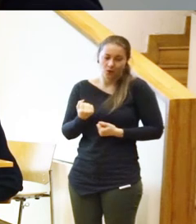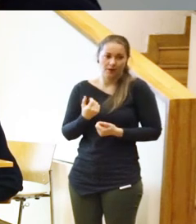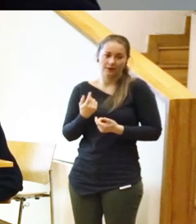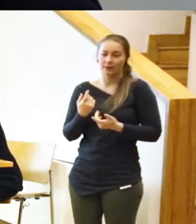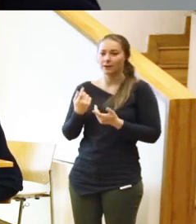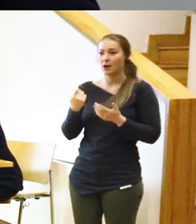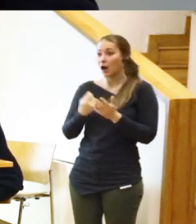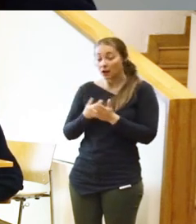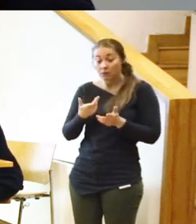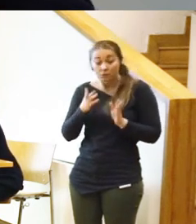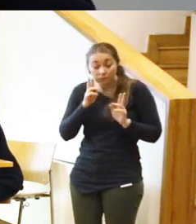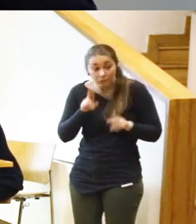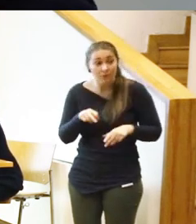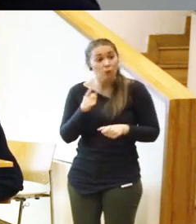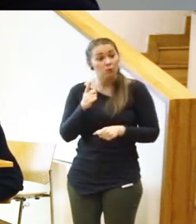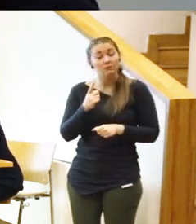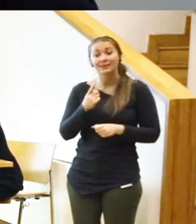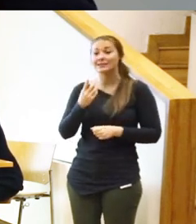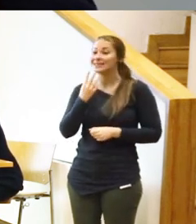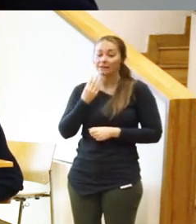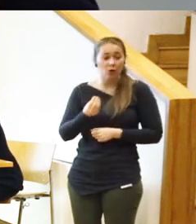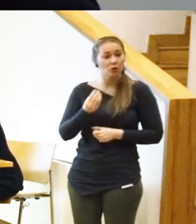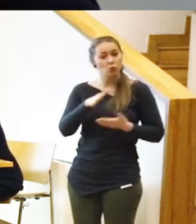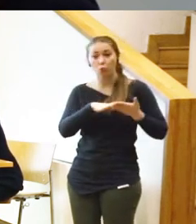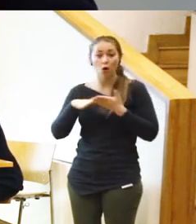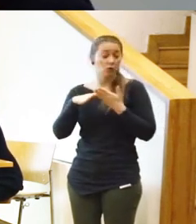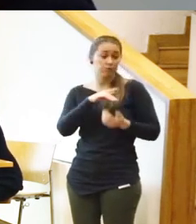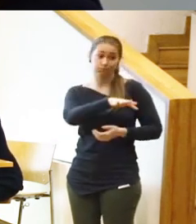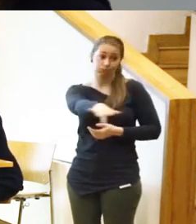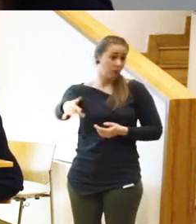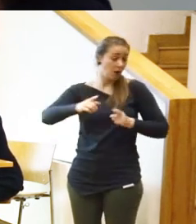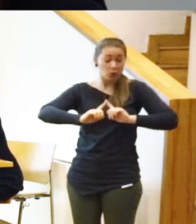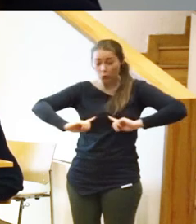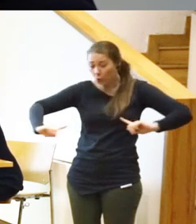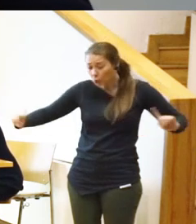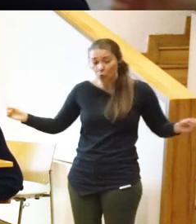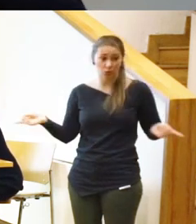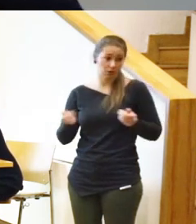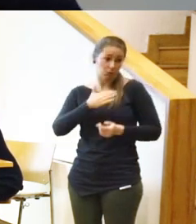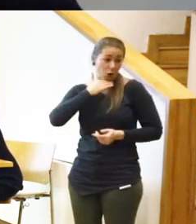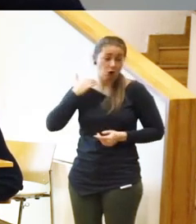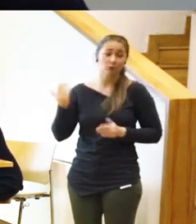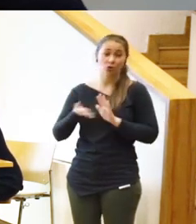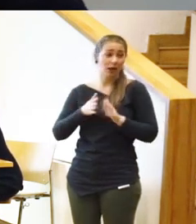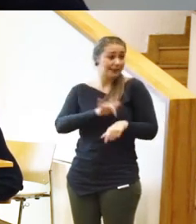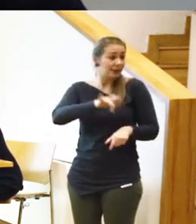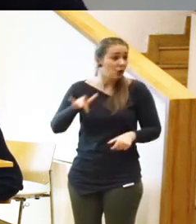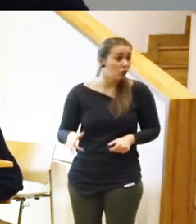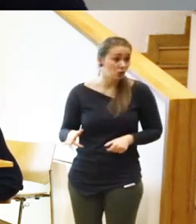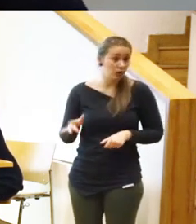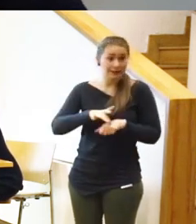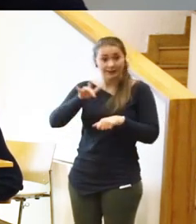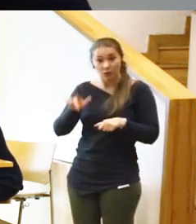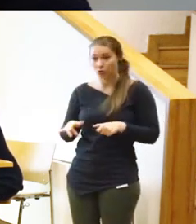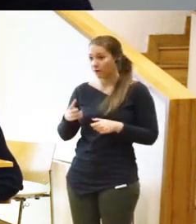té společnosti je daleko víc, ať už je to jako orientace na seniory a seniorské projekty, což asi pravděpodobně